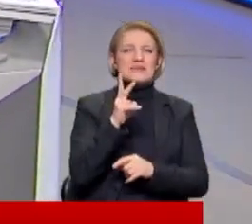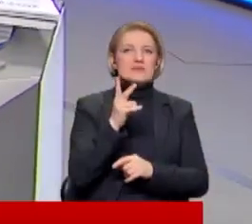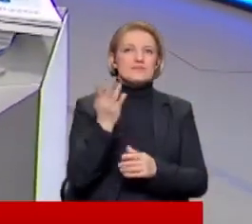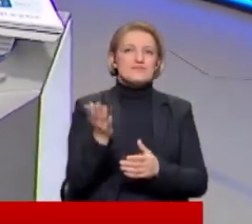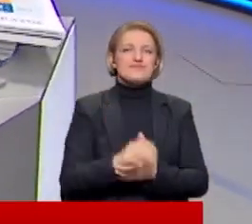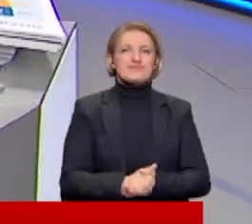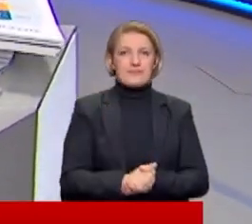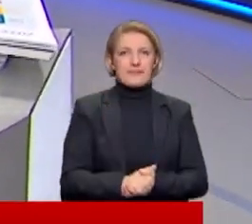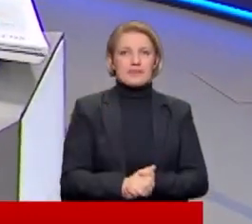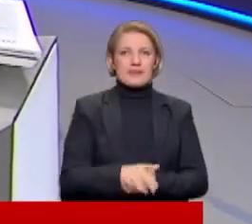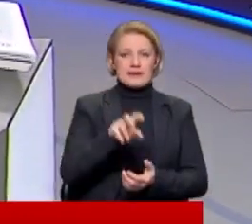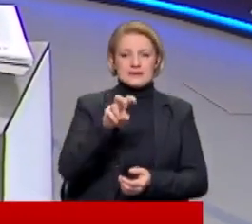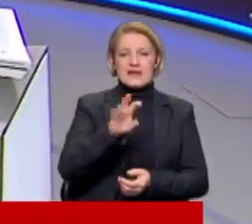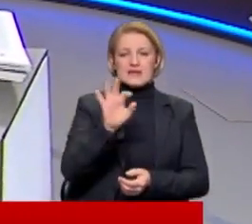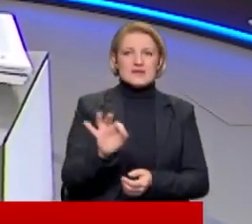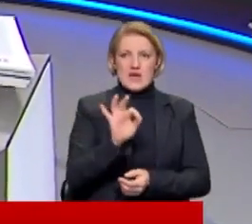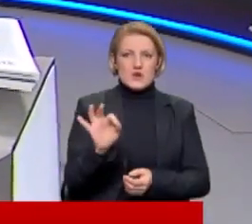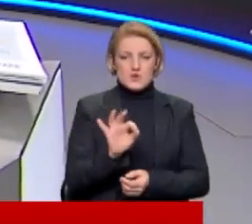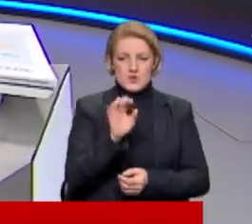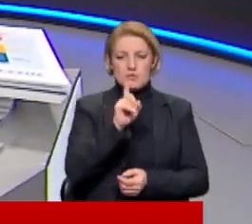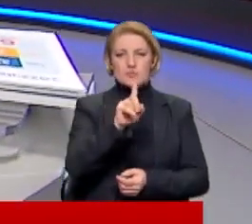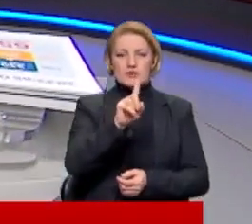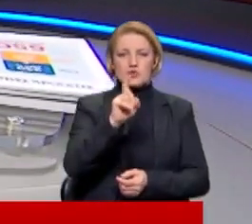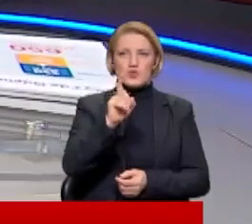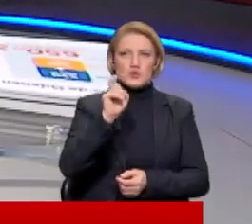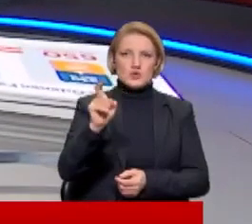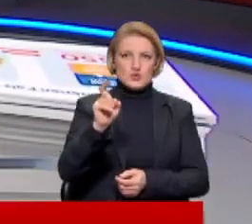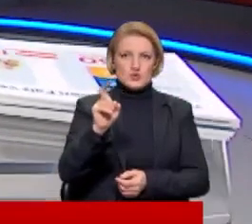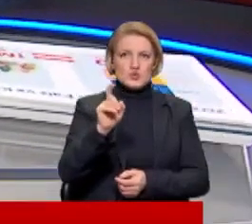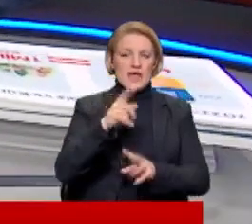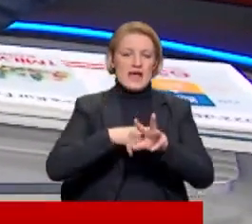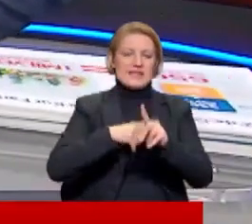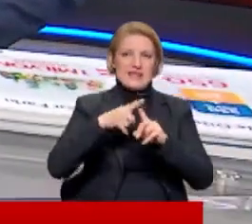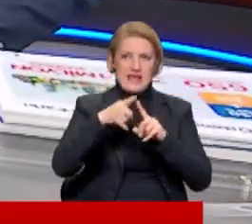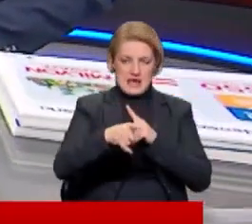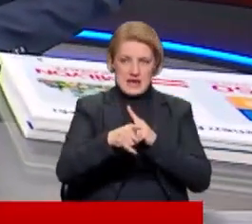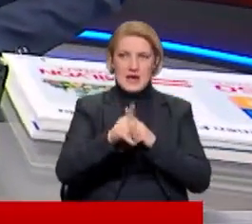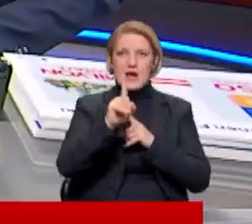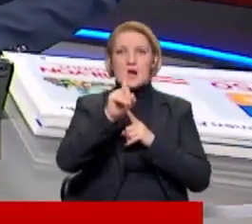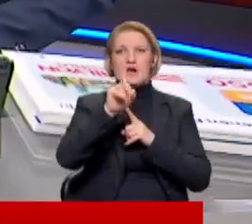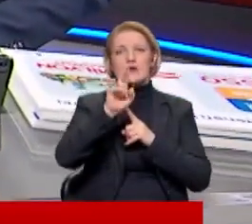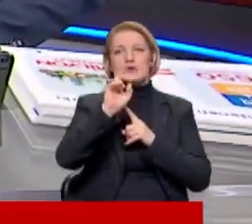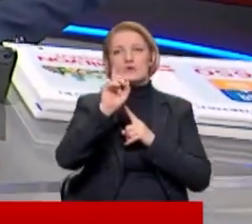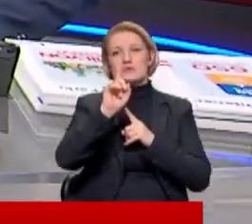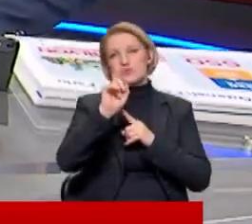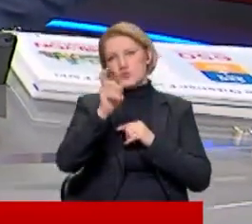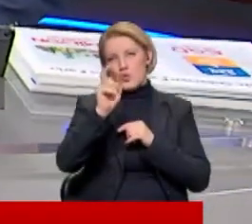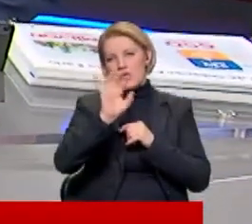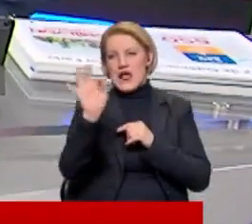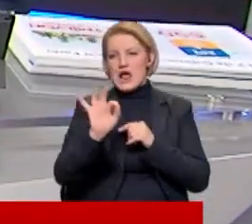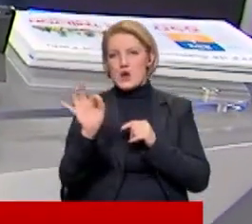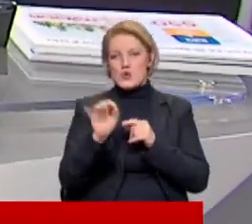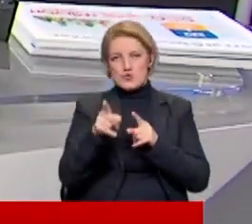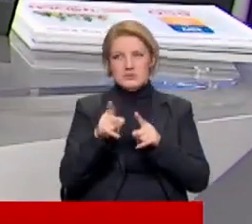mesela 8 Eylül 99 EYT'li, 9 Eylül 99 artı 17 yıl emeklilik. Bunun düzeltilmesi gerekmez mi? Kademeli